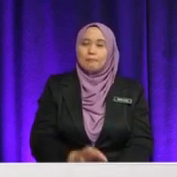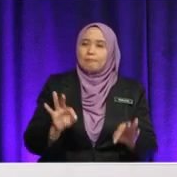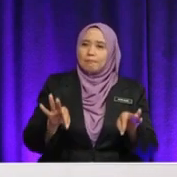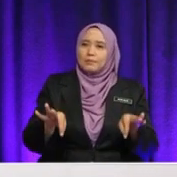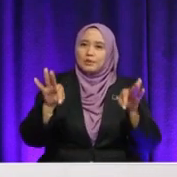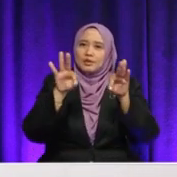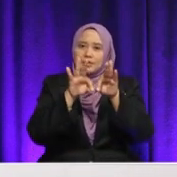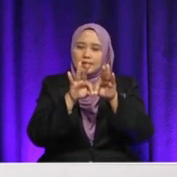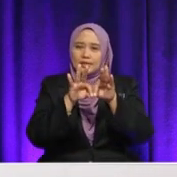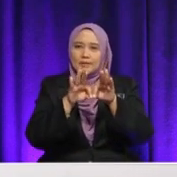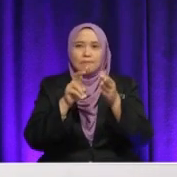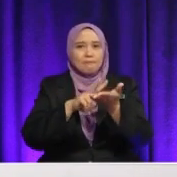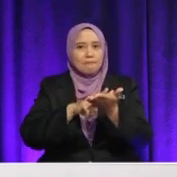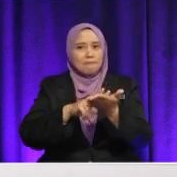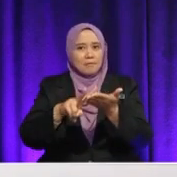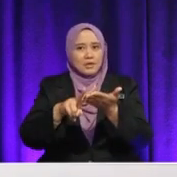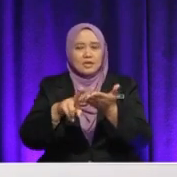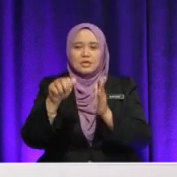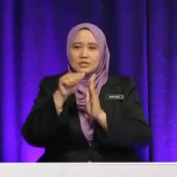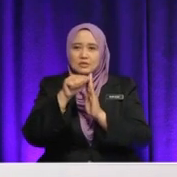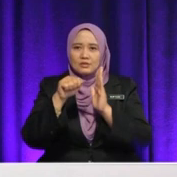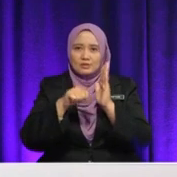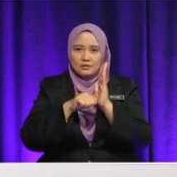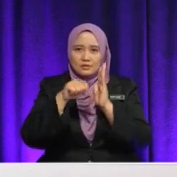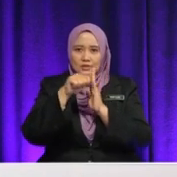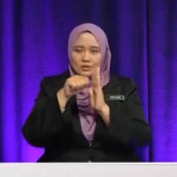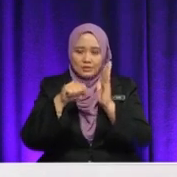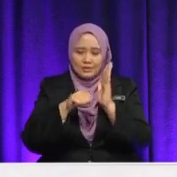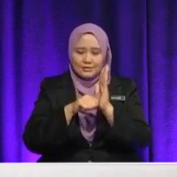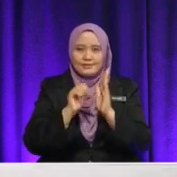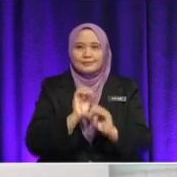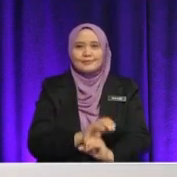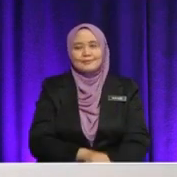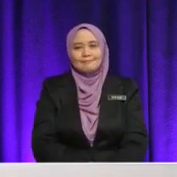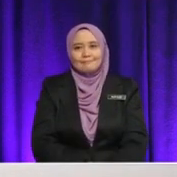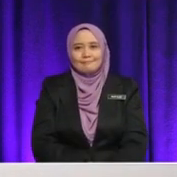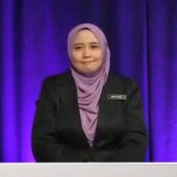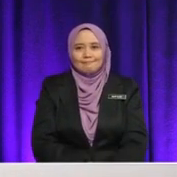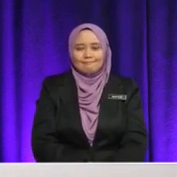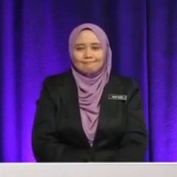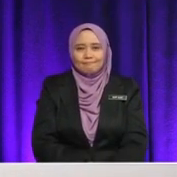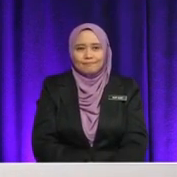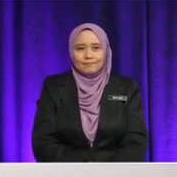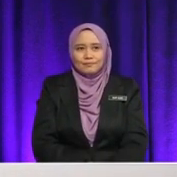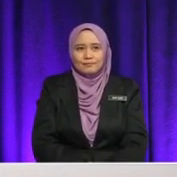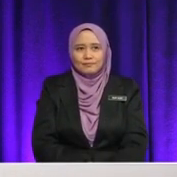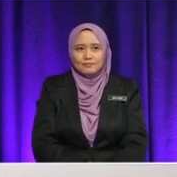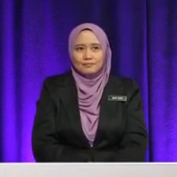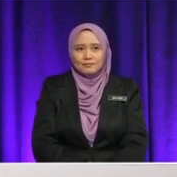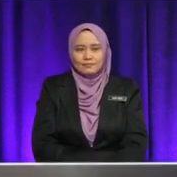dulu terletak cukup sarat Tak bolehlah kita melakukan pegawai tersebut betul zigot tetep pas kayak mah kalau aku